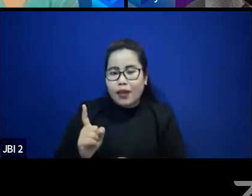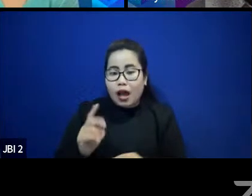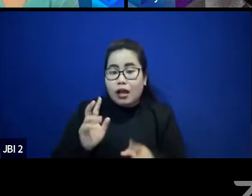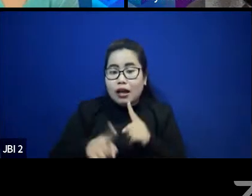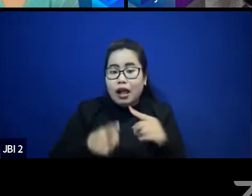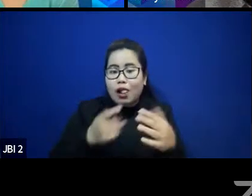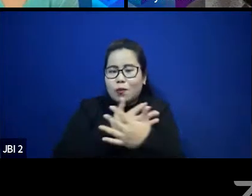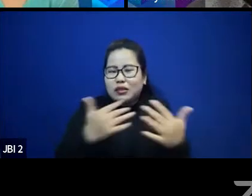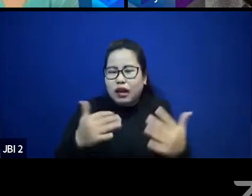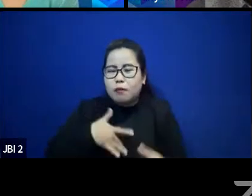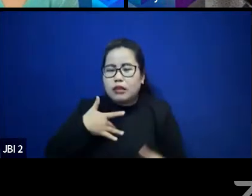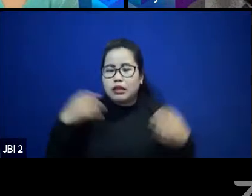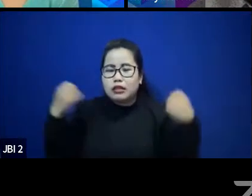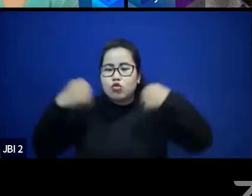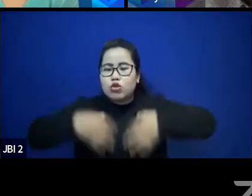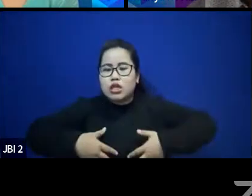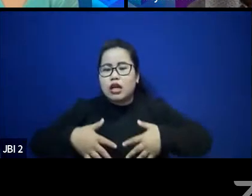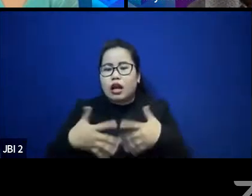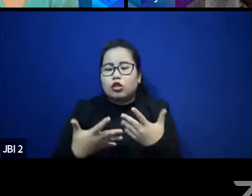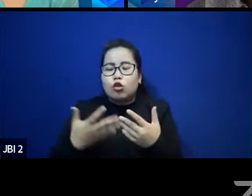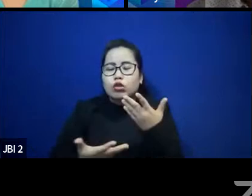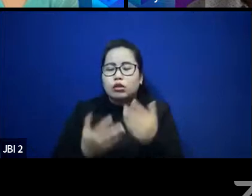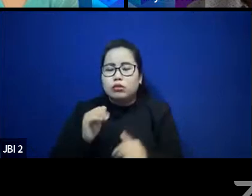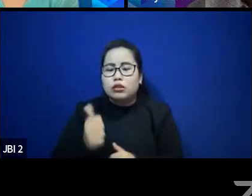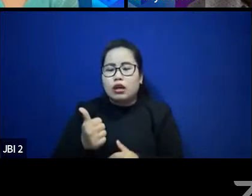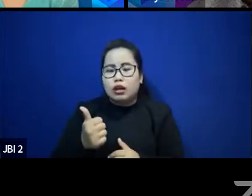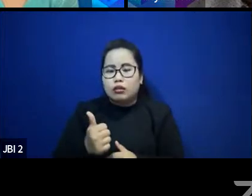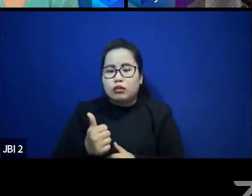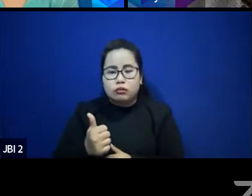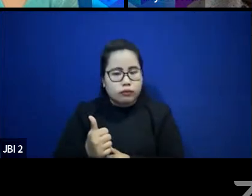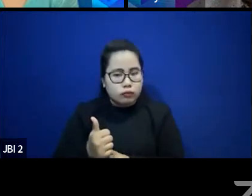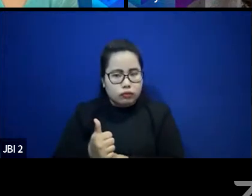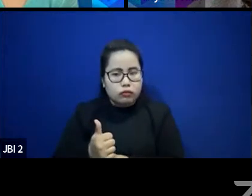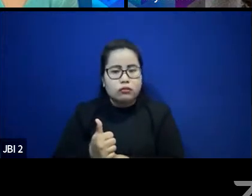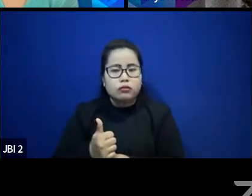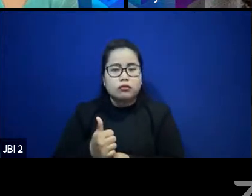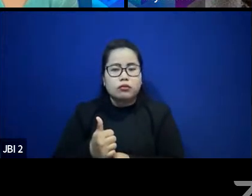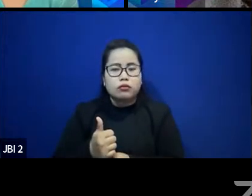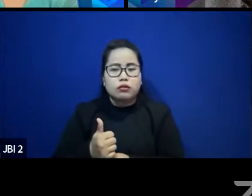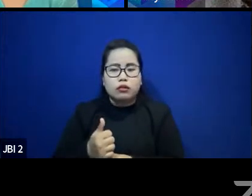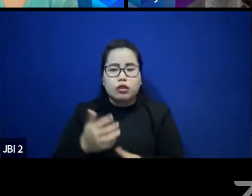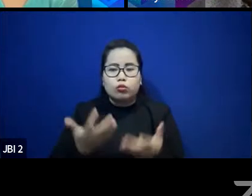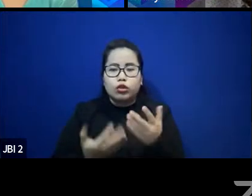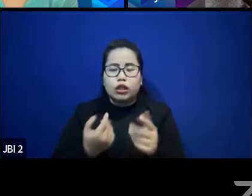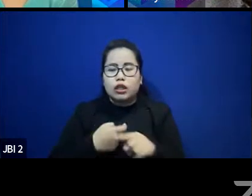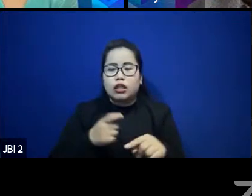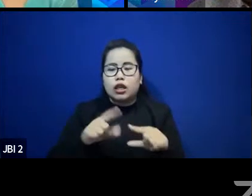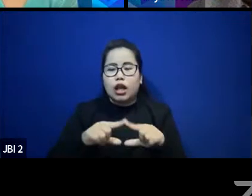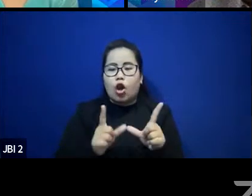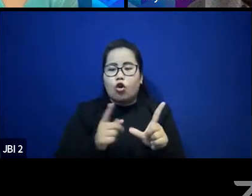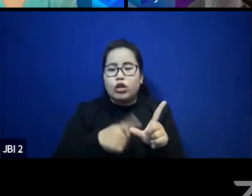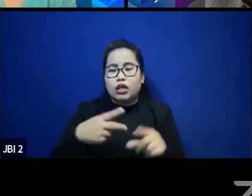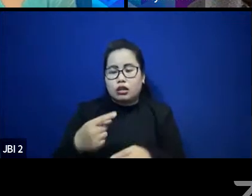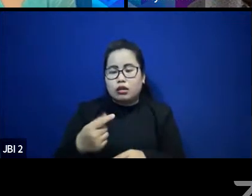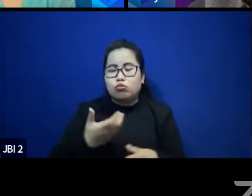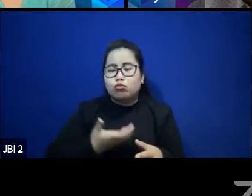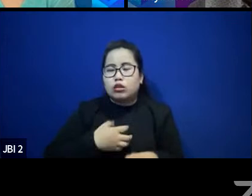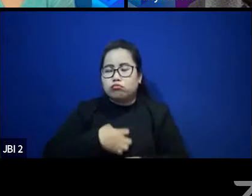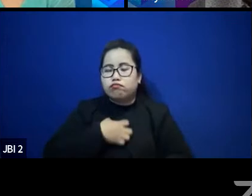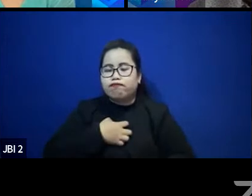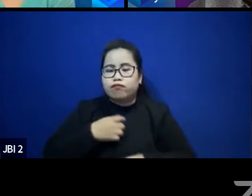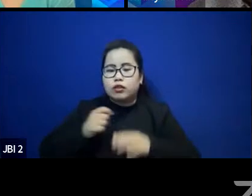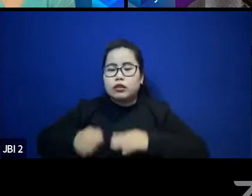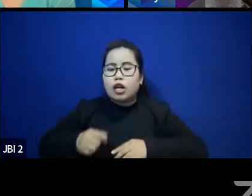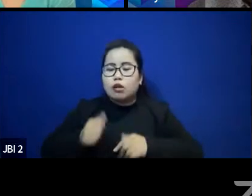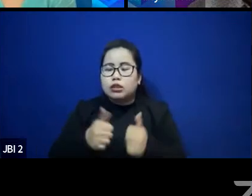merasa dirugikan dan bisa dibutuhkan buktikan secara mati yang mungkin melalui bisa secara berlebih-lebihan lain itu bisa